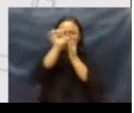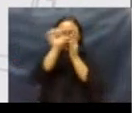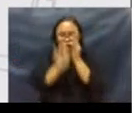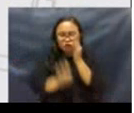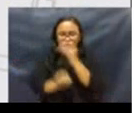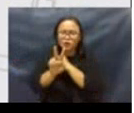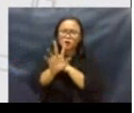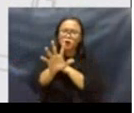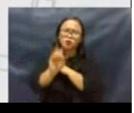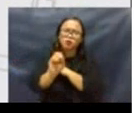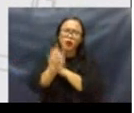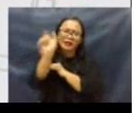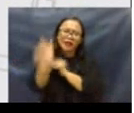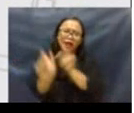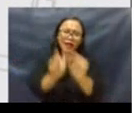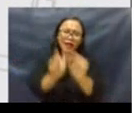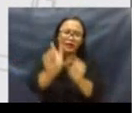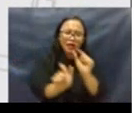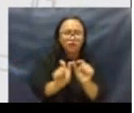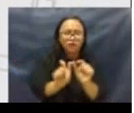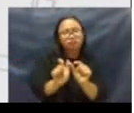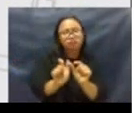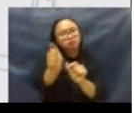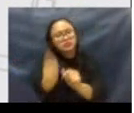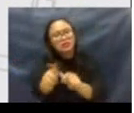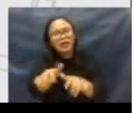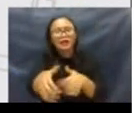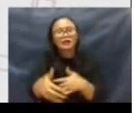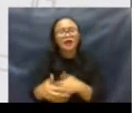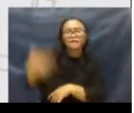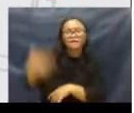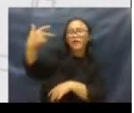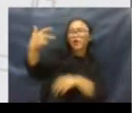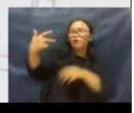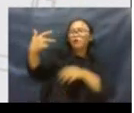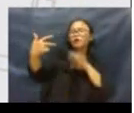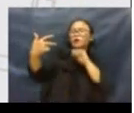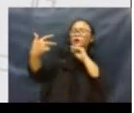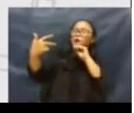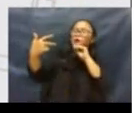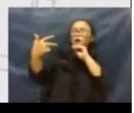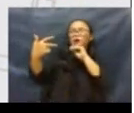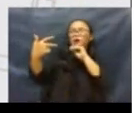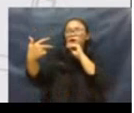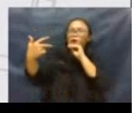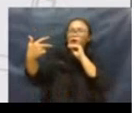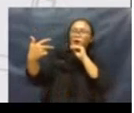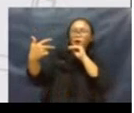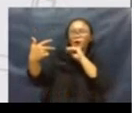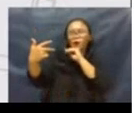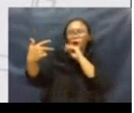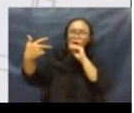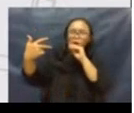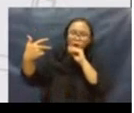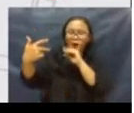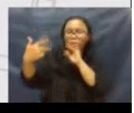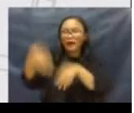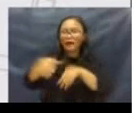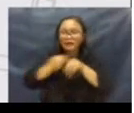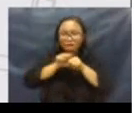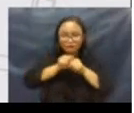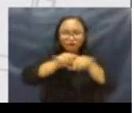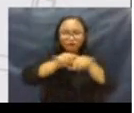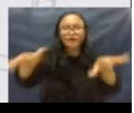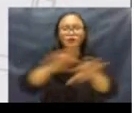1 sampai 2 paragraf. Buat video selfie, Bapak dan Ibu monolog ke kamera untuk kemudian diberikan kepada murid-murid.